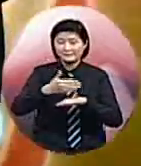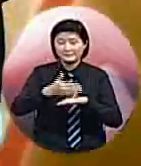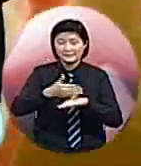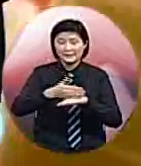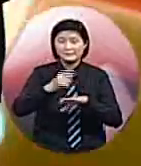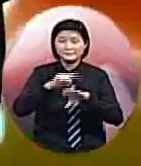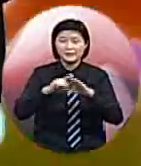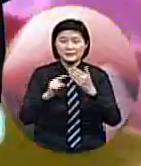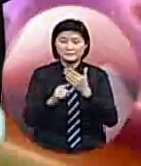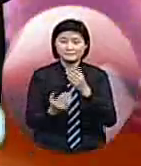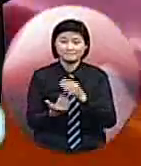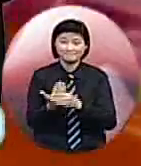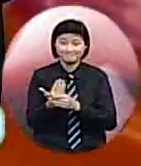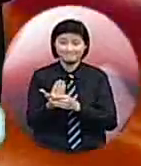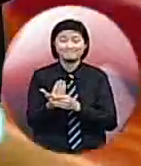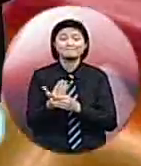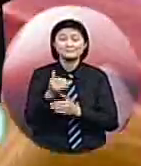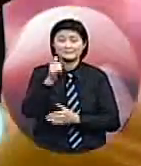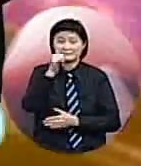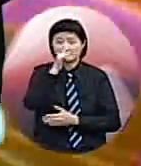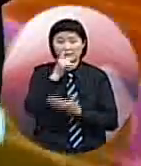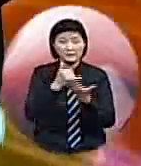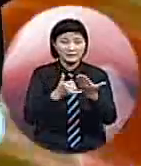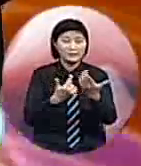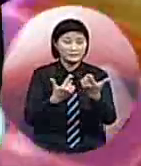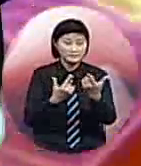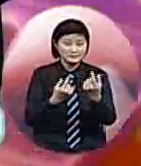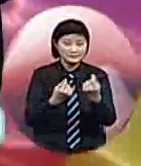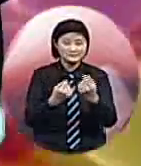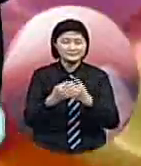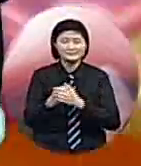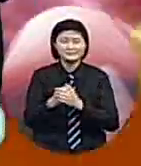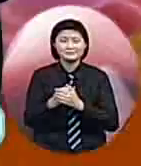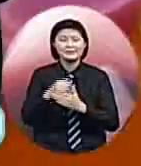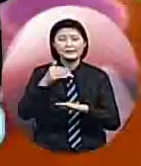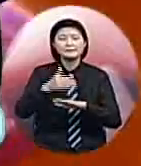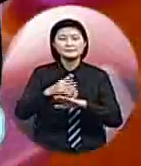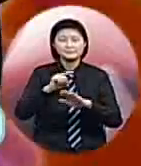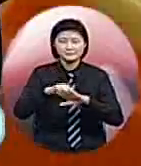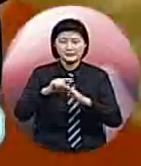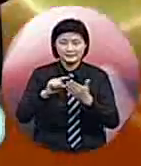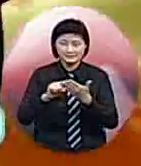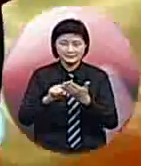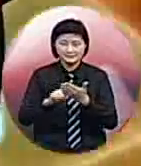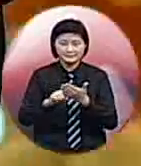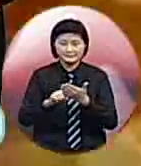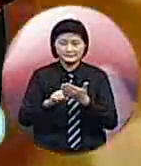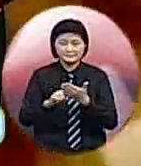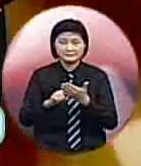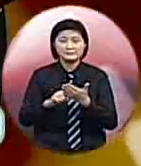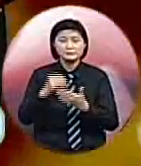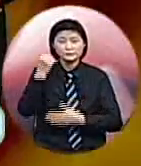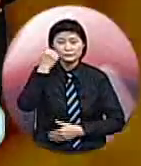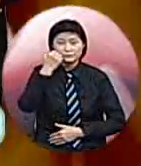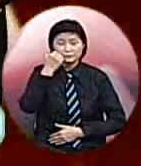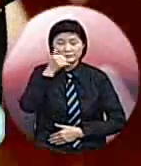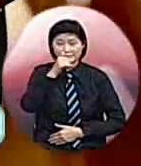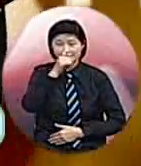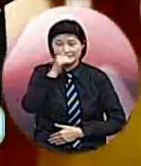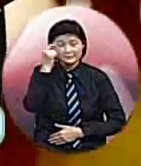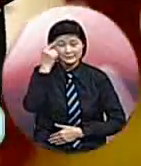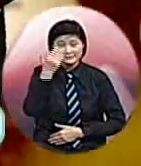그 마음이 들 때가 있어요. 저도. 네. 근데 어머니도 그러실 것 같은데 그런 감사한 마음이 드신 분.